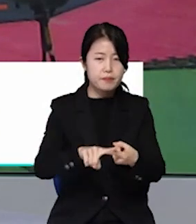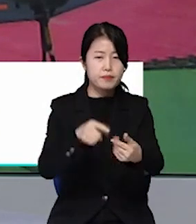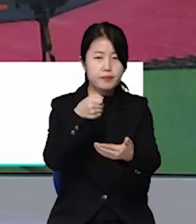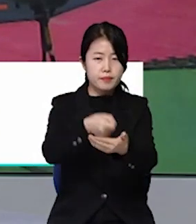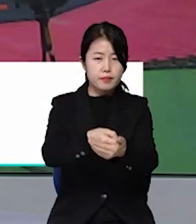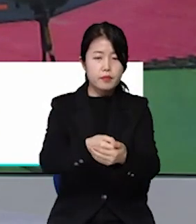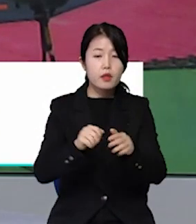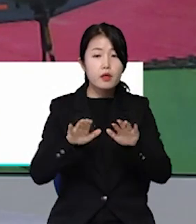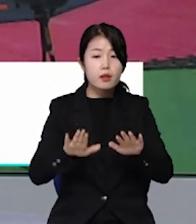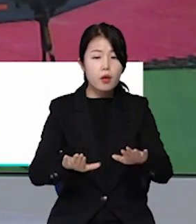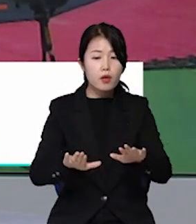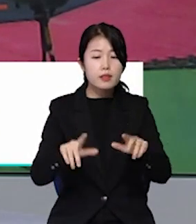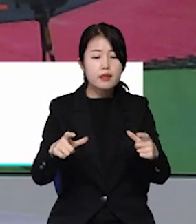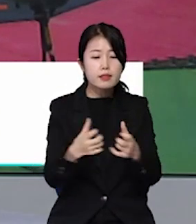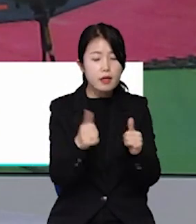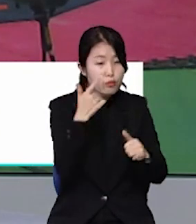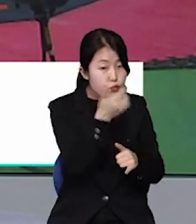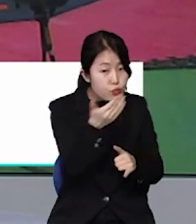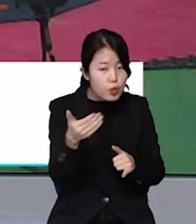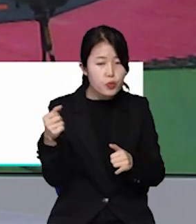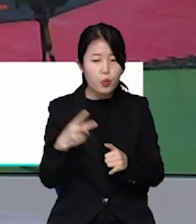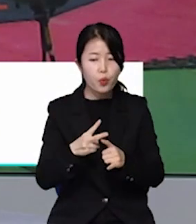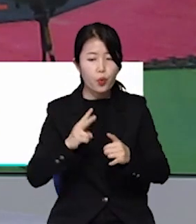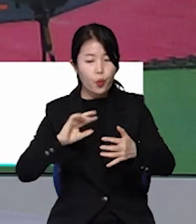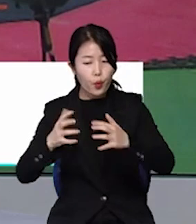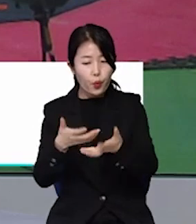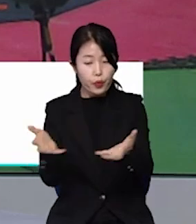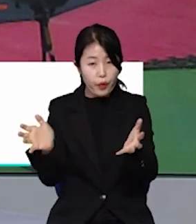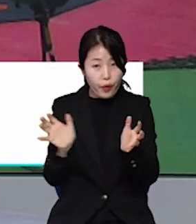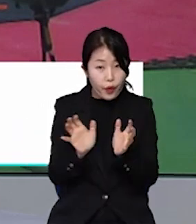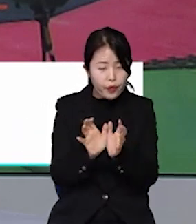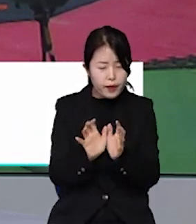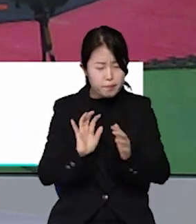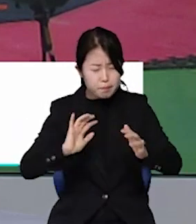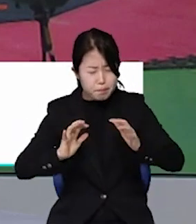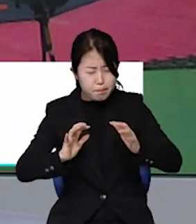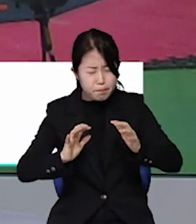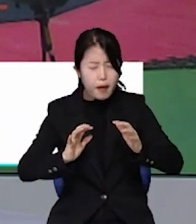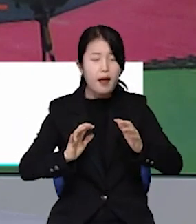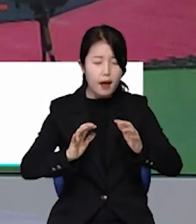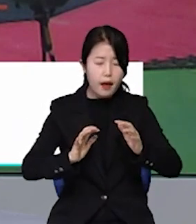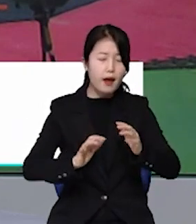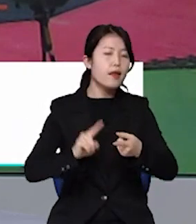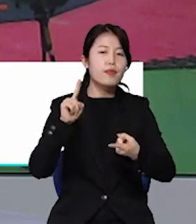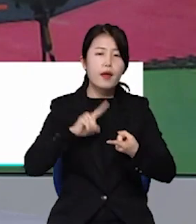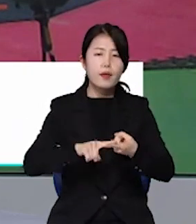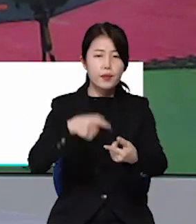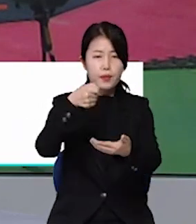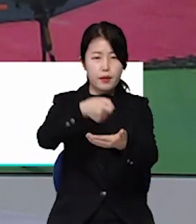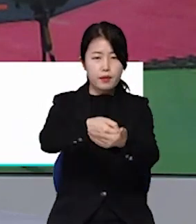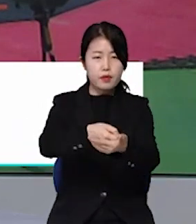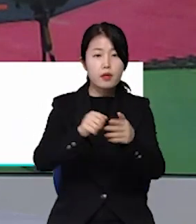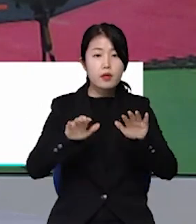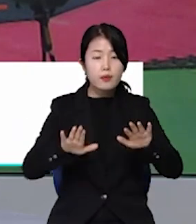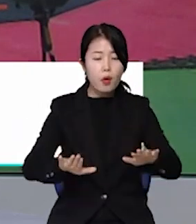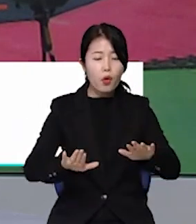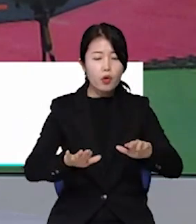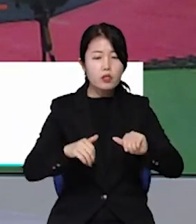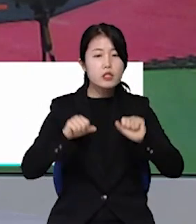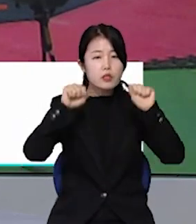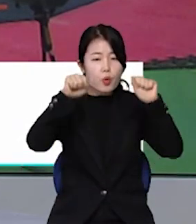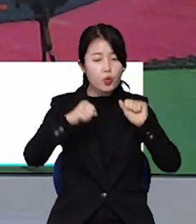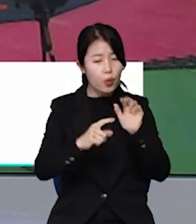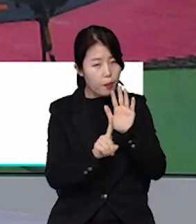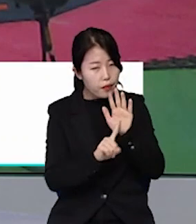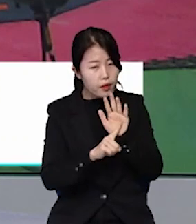가운데 주민 여론조사와 공론화위원회에서 그대로 유지하기로 했습니다. 영암군은 씨름단을 스포츠